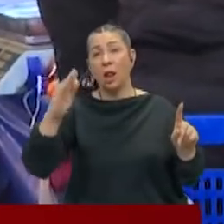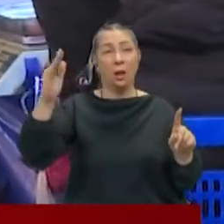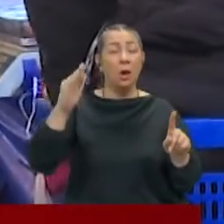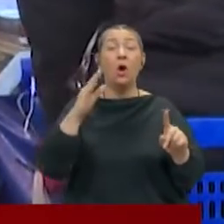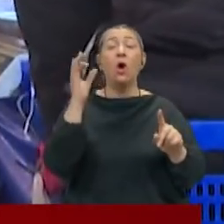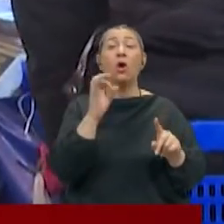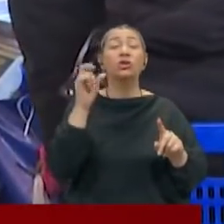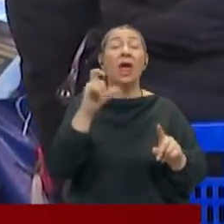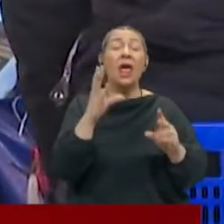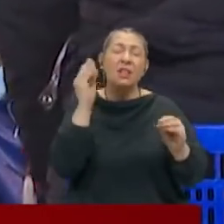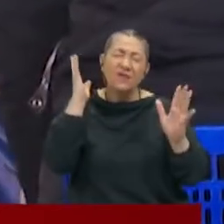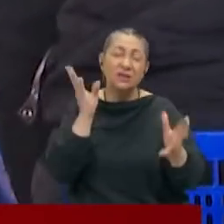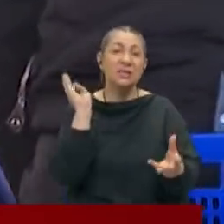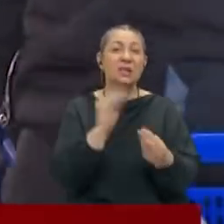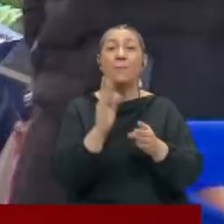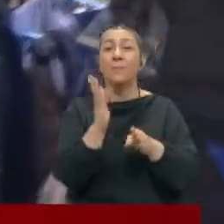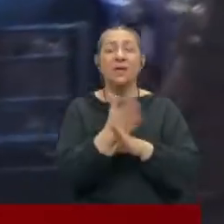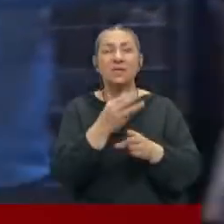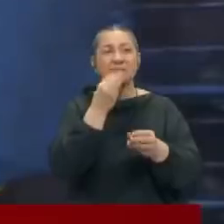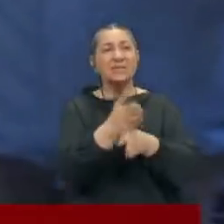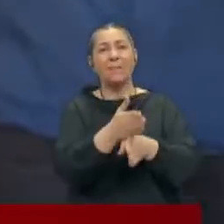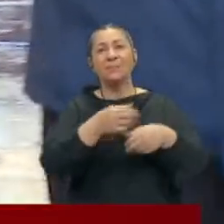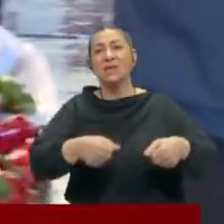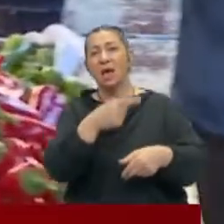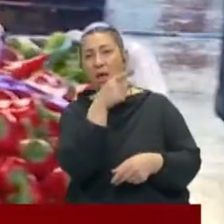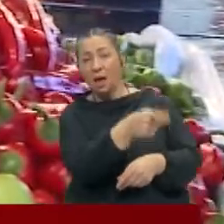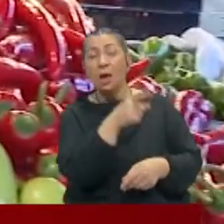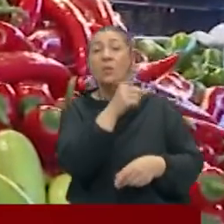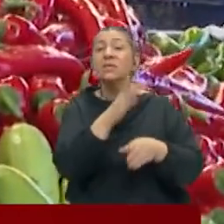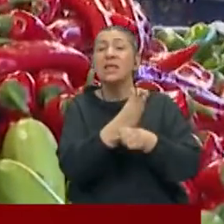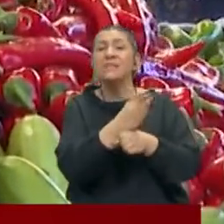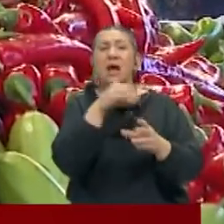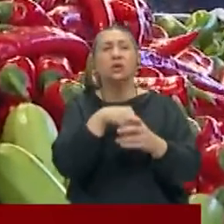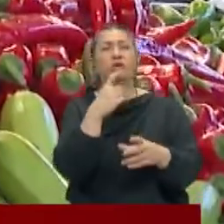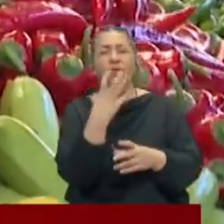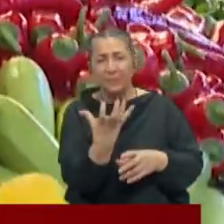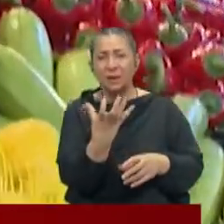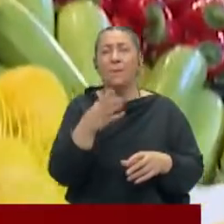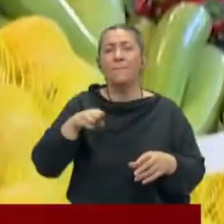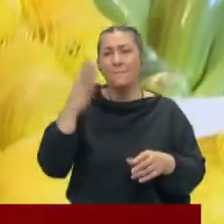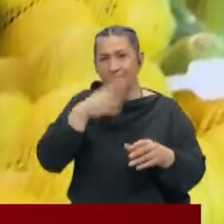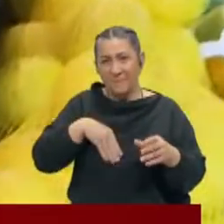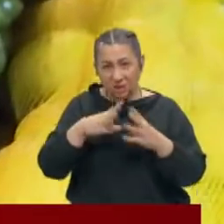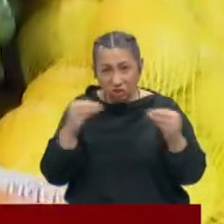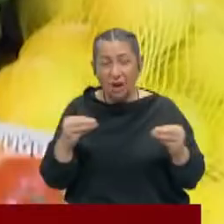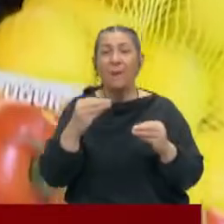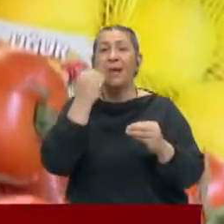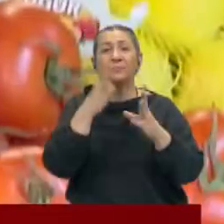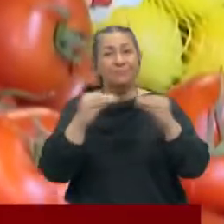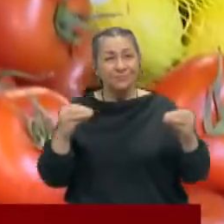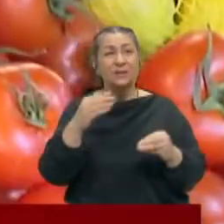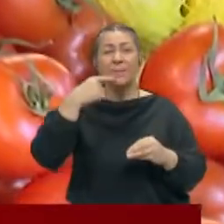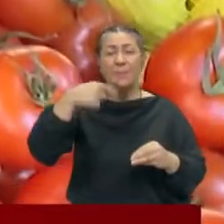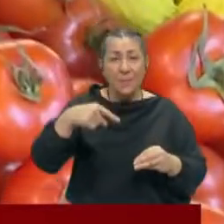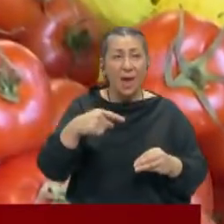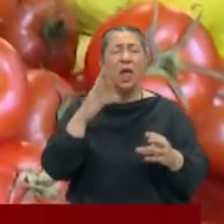Ocak ayında en çok zam gelen ürünler sebze ürünleri oldu. Bunların içerisinde domates, patlıcan, kabak ve biber